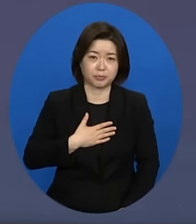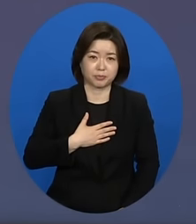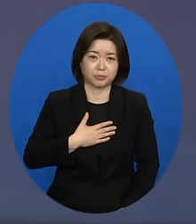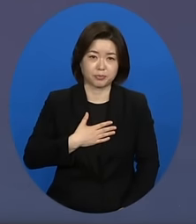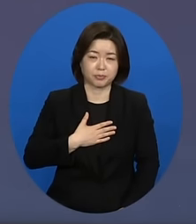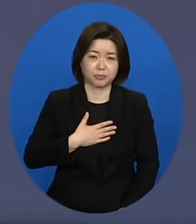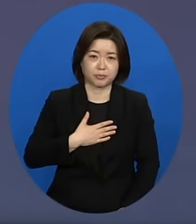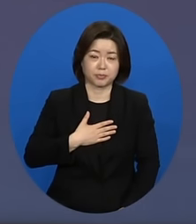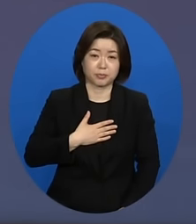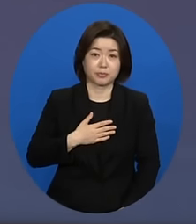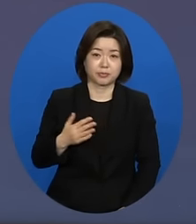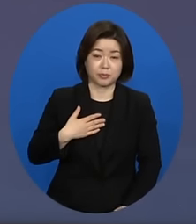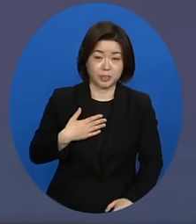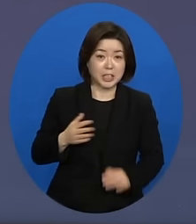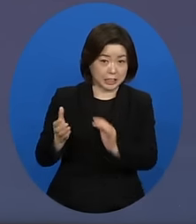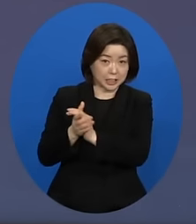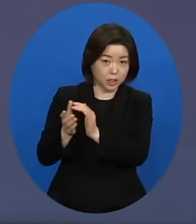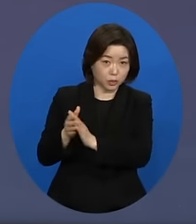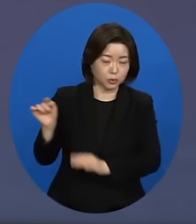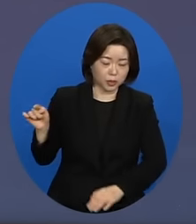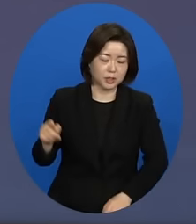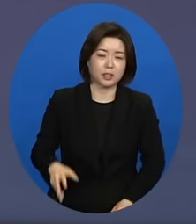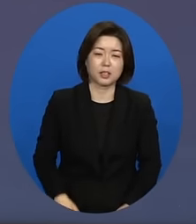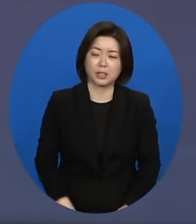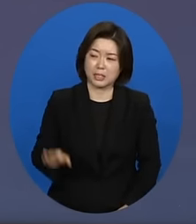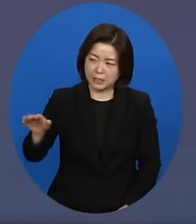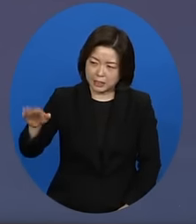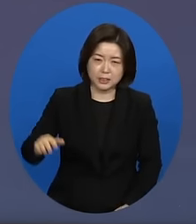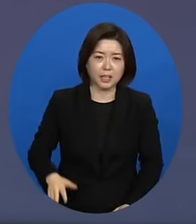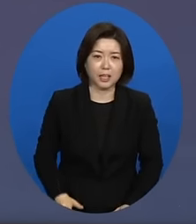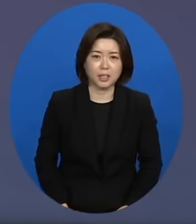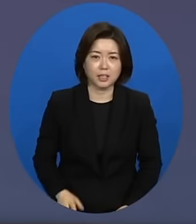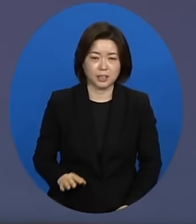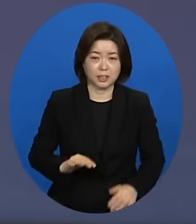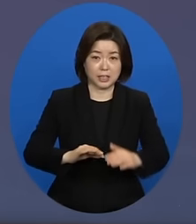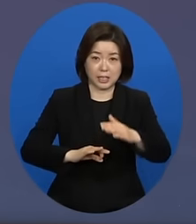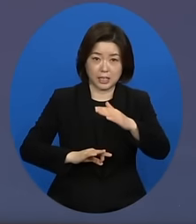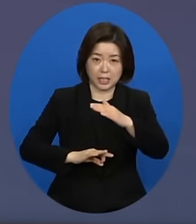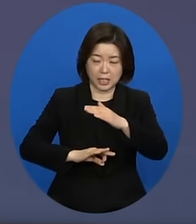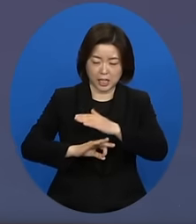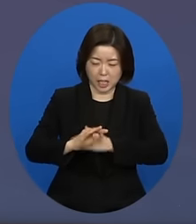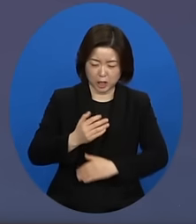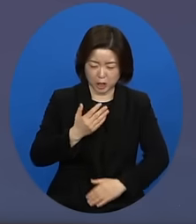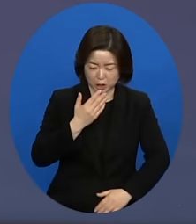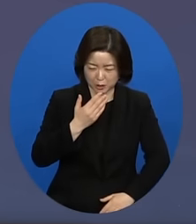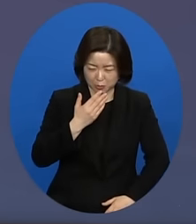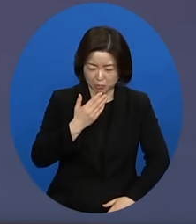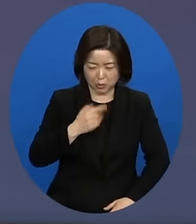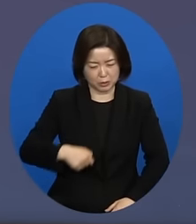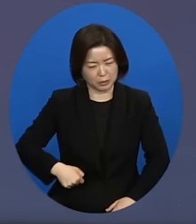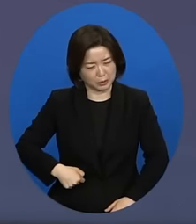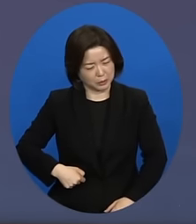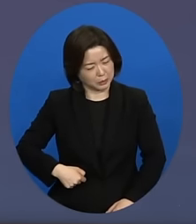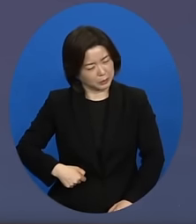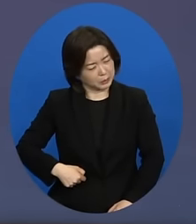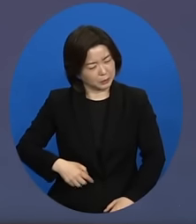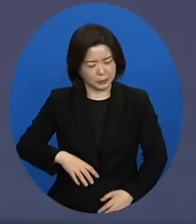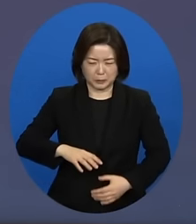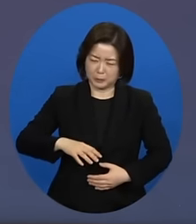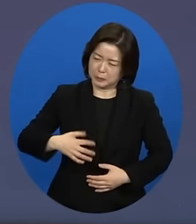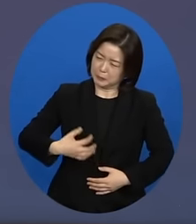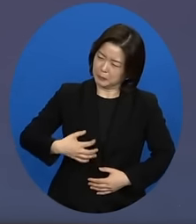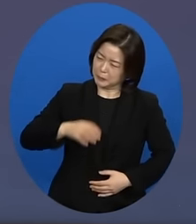감시한 친구들은 야, 내가 아침에 먹고 떠난 음식이 조금 좋지 않아 보인다.